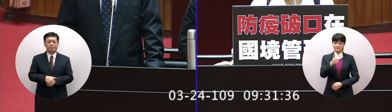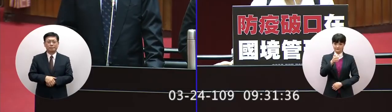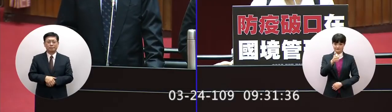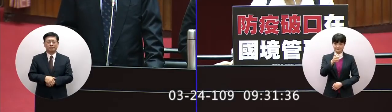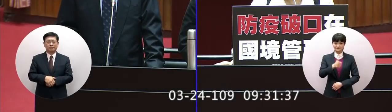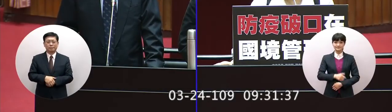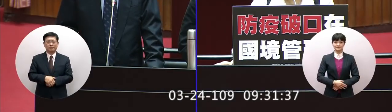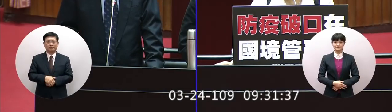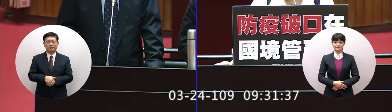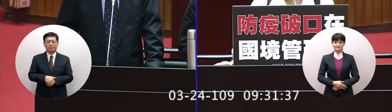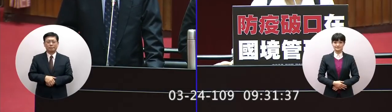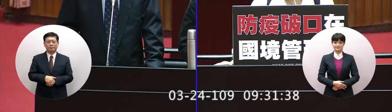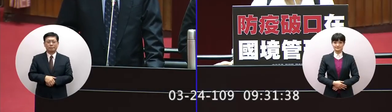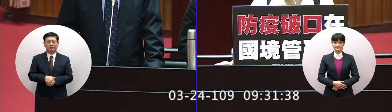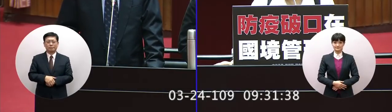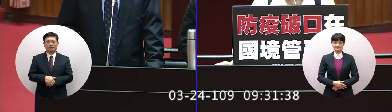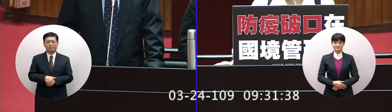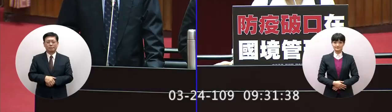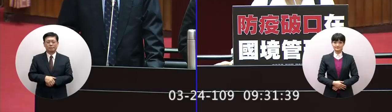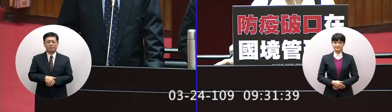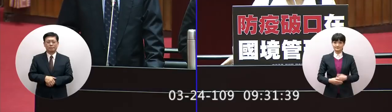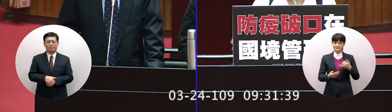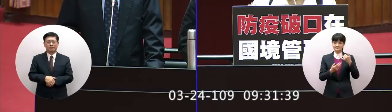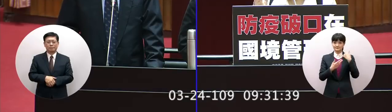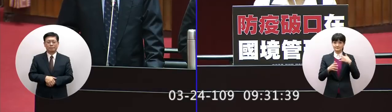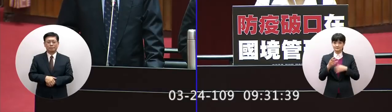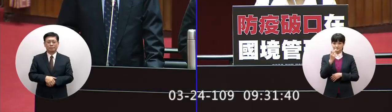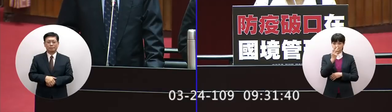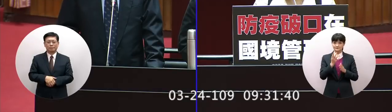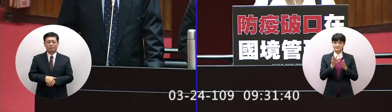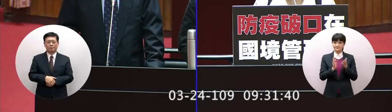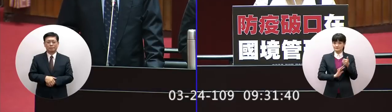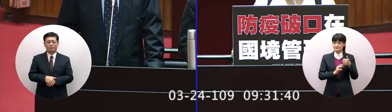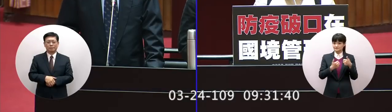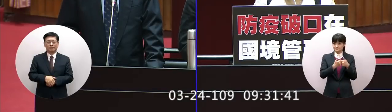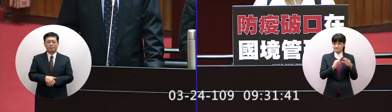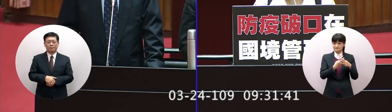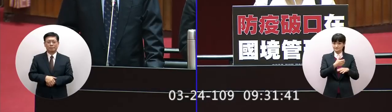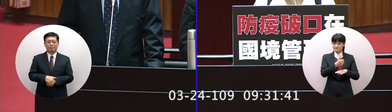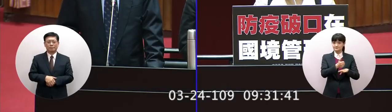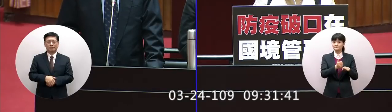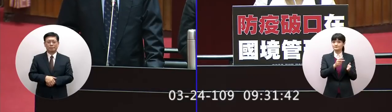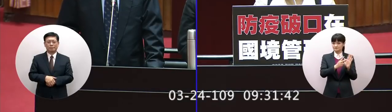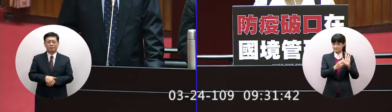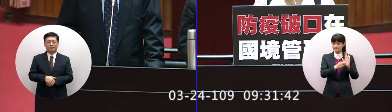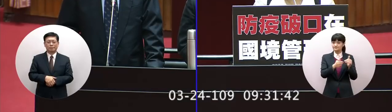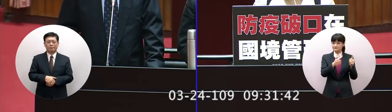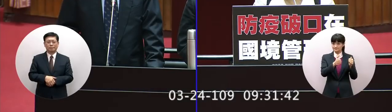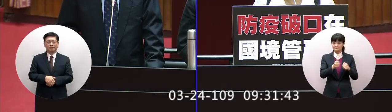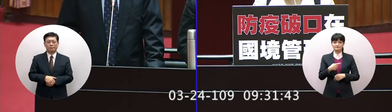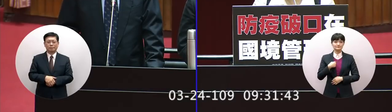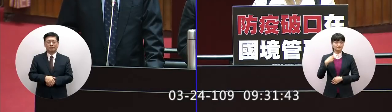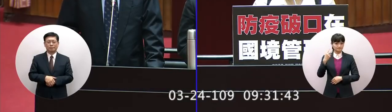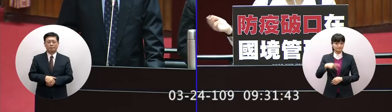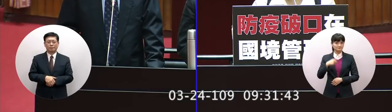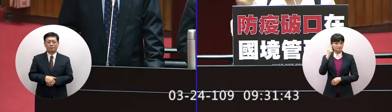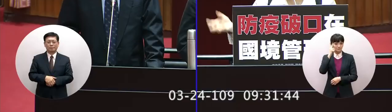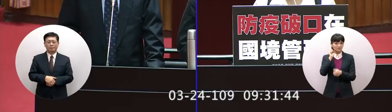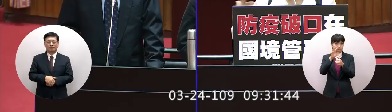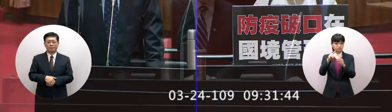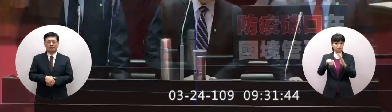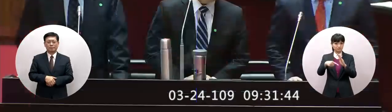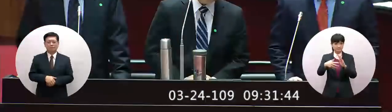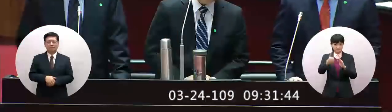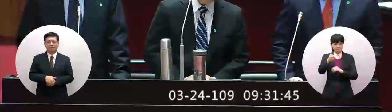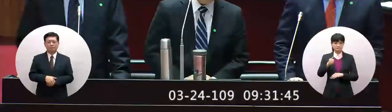谢我们海委会的主委哈，不过我还是在向院长请命了哈，因为